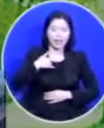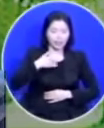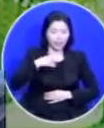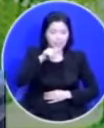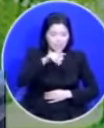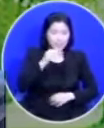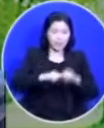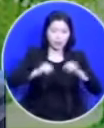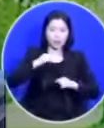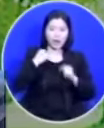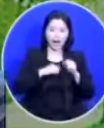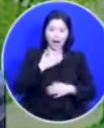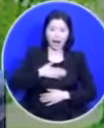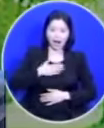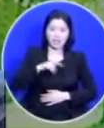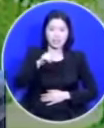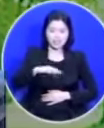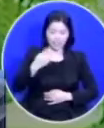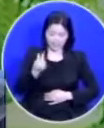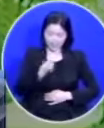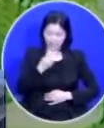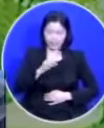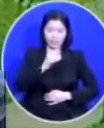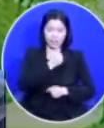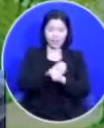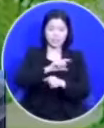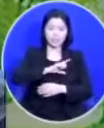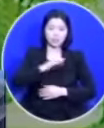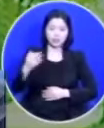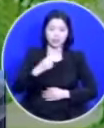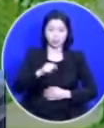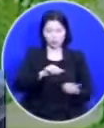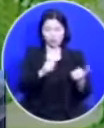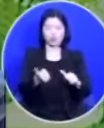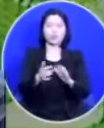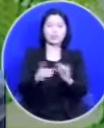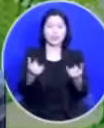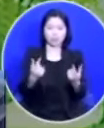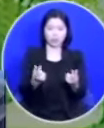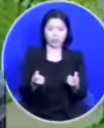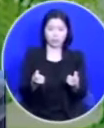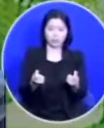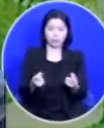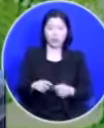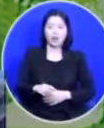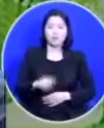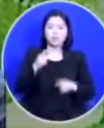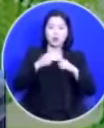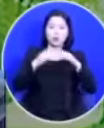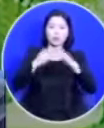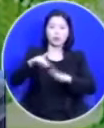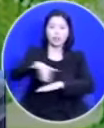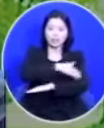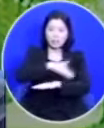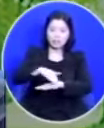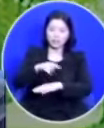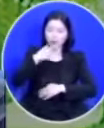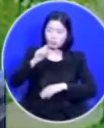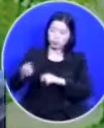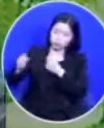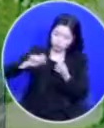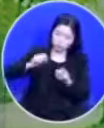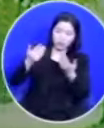네가 살았다 하는 이름은 가졌으나 죽은 자로다 교회 다닌다 세례 받았다 이렇게